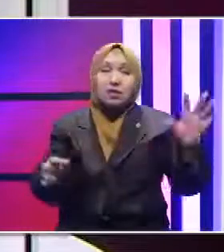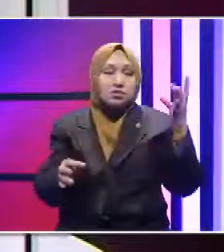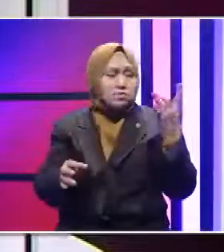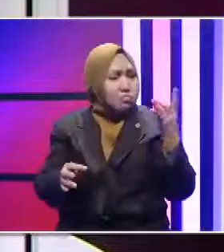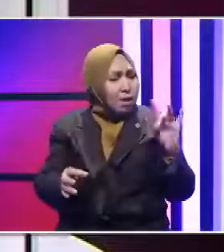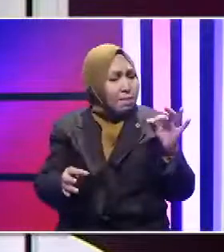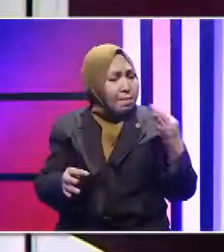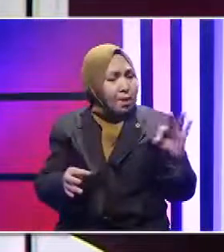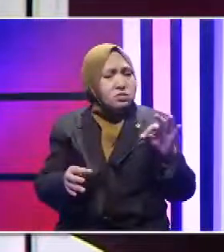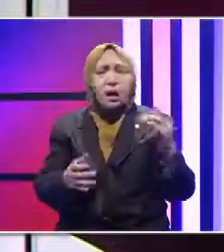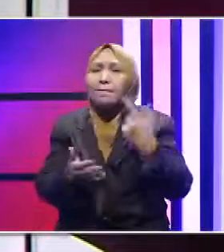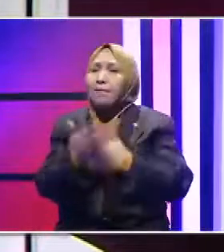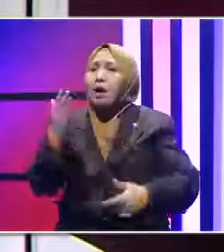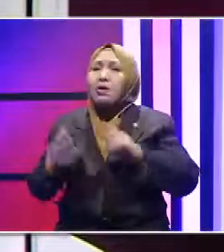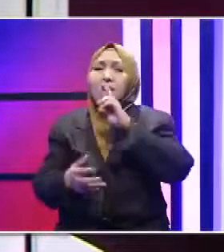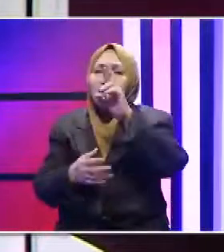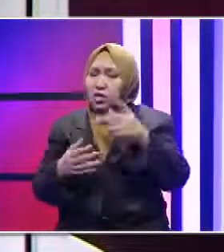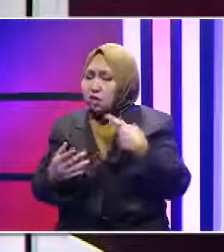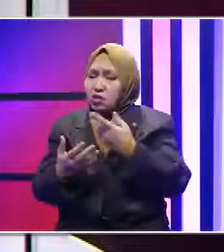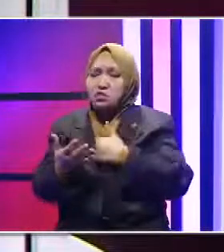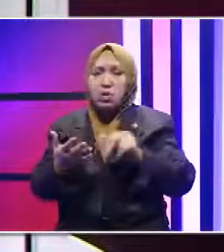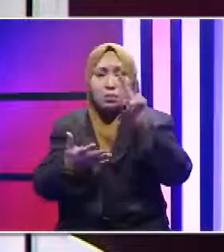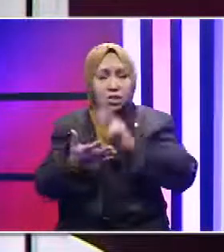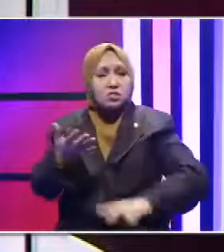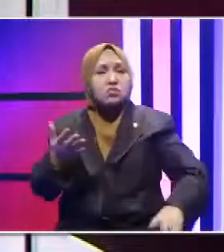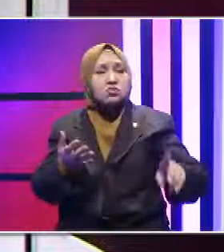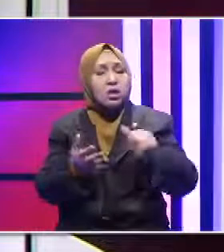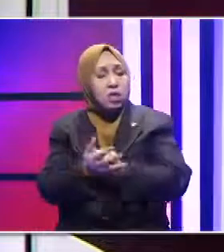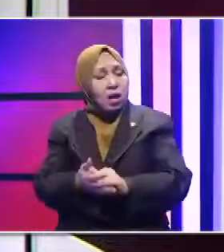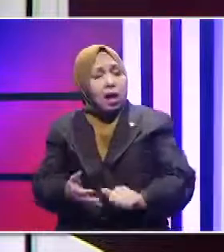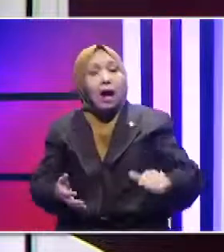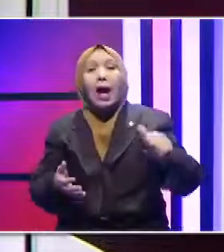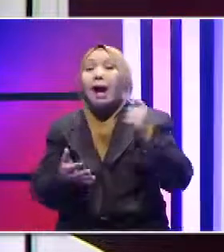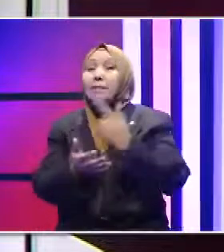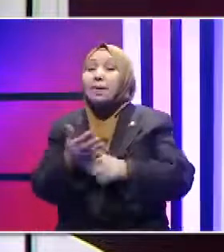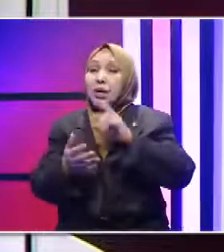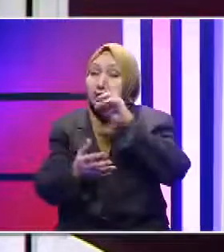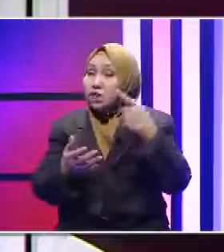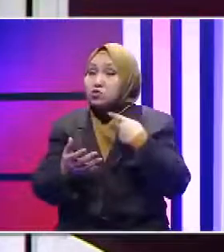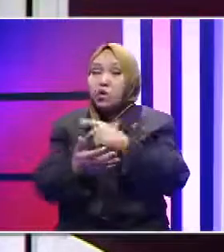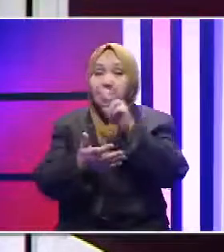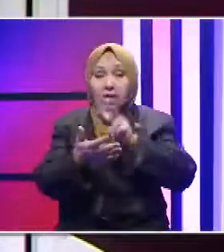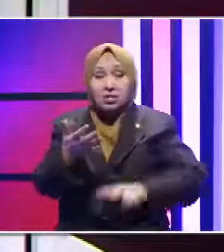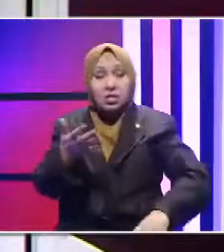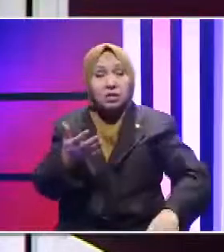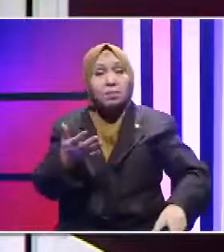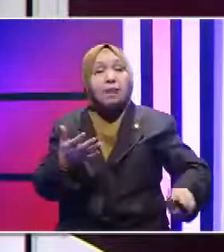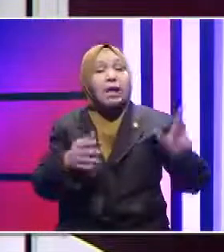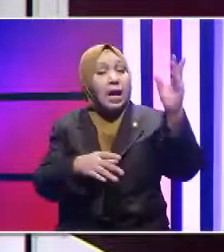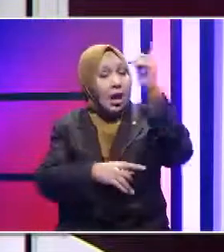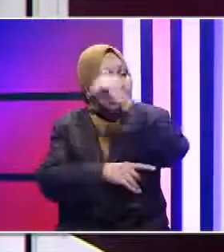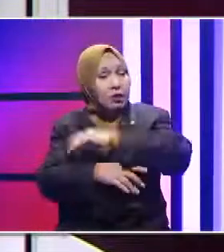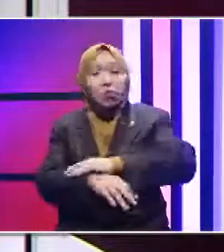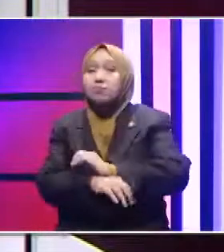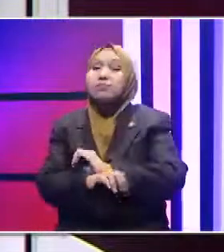realiti pada hari tersebut? Itulah pun kita baca daripada surah Abasa, yauma la tamliku nafsun li nafsin syai'a. Pada hari itu tidak